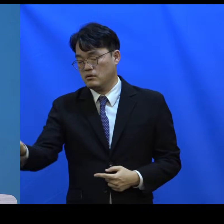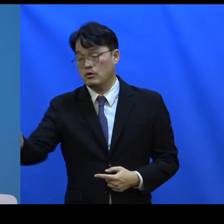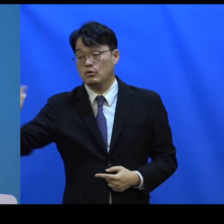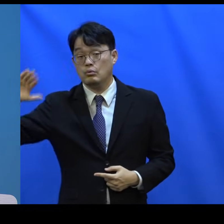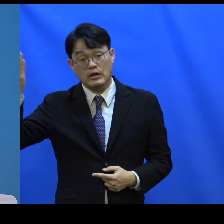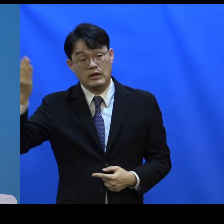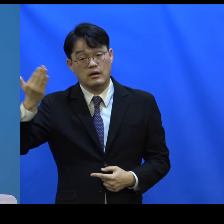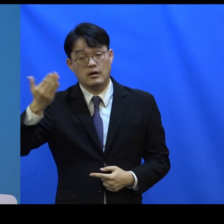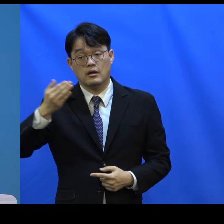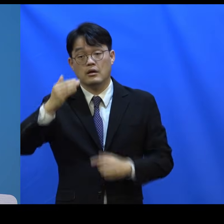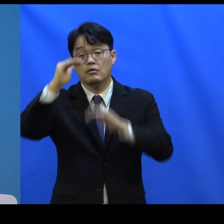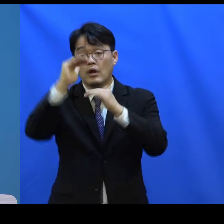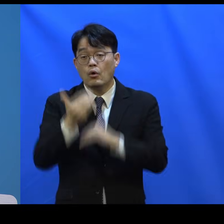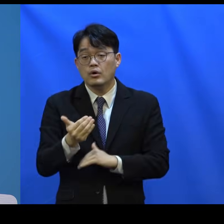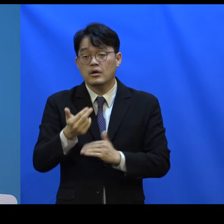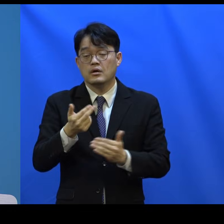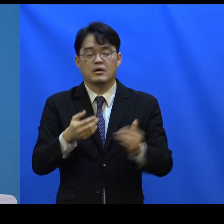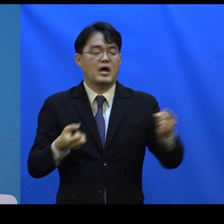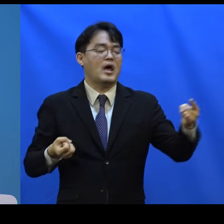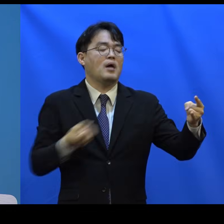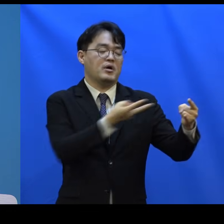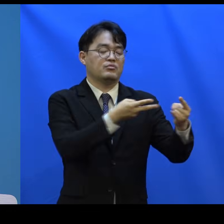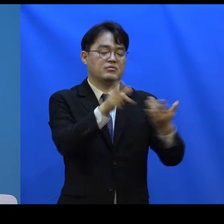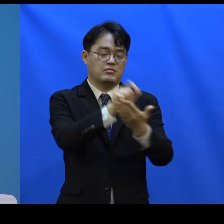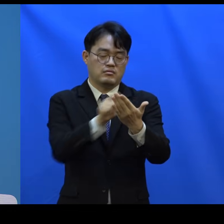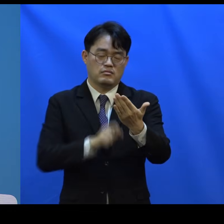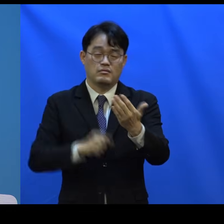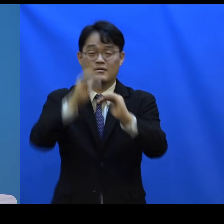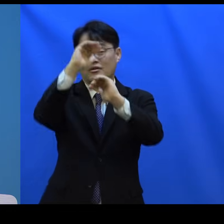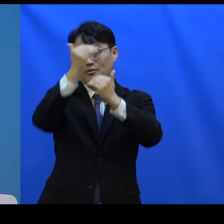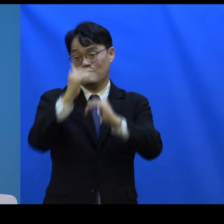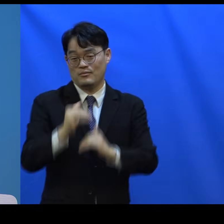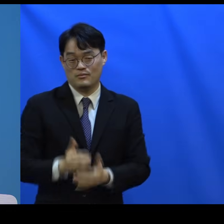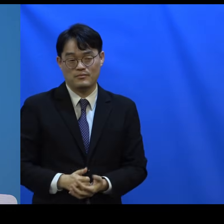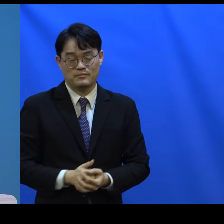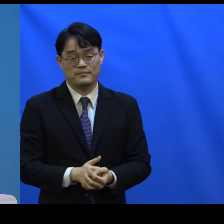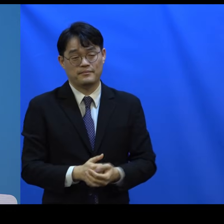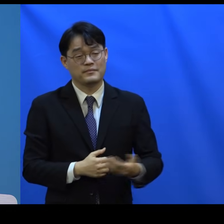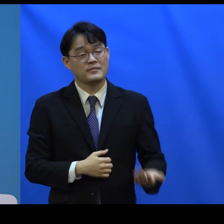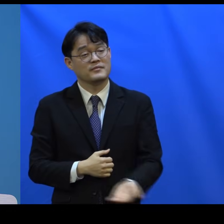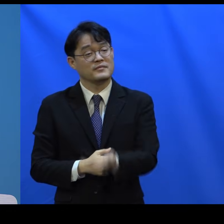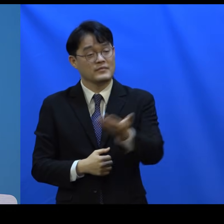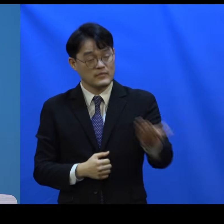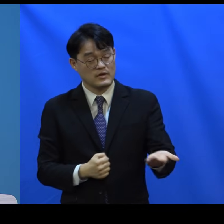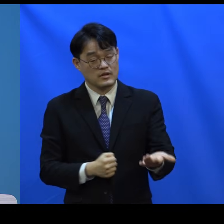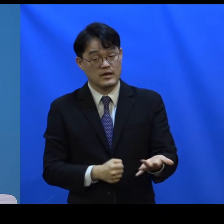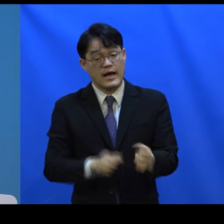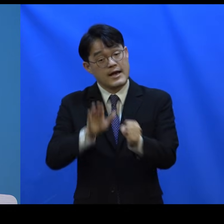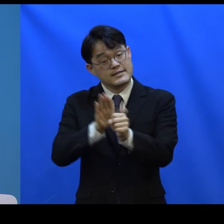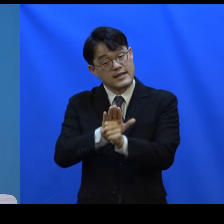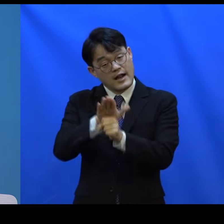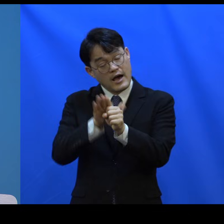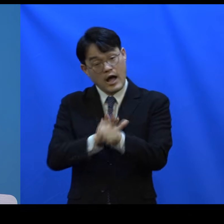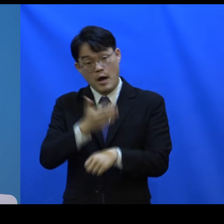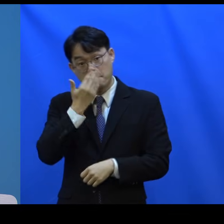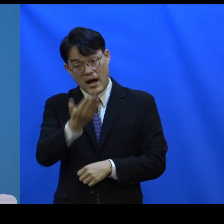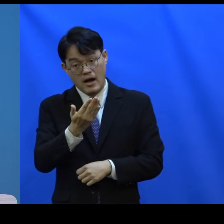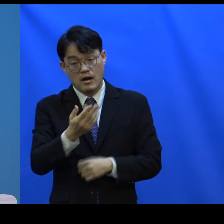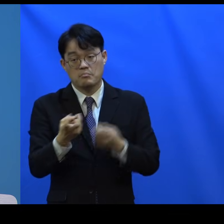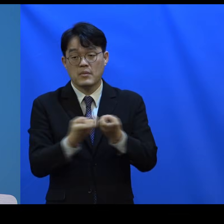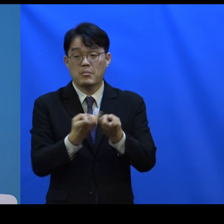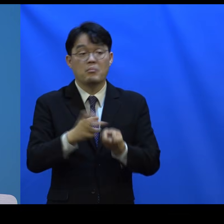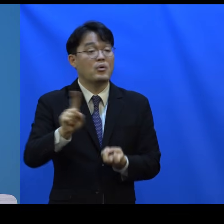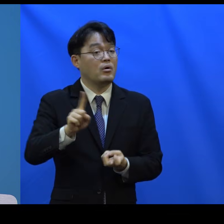싶어도 아무나 사랑할 수 있는 게 아니죠. 하나님의 사랑을 받은 사람이 사랑을 할 수 있습니다. 그러니까 하나님이 나를 사랑하라는